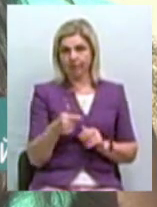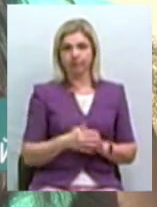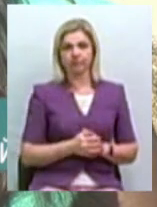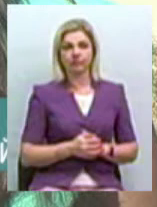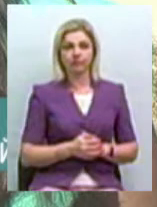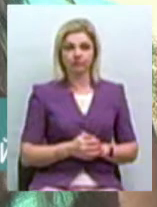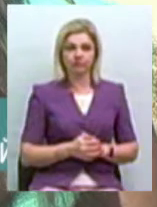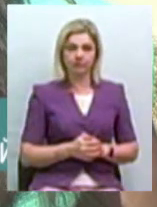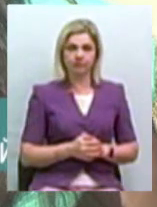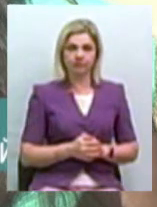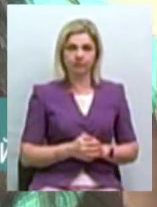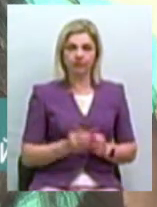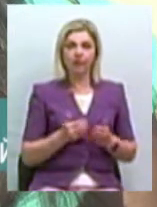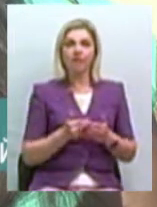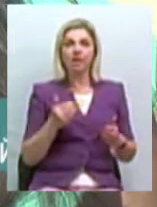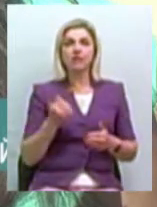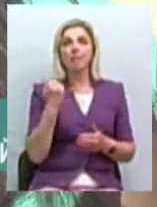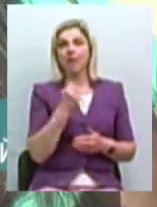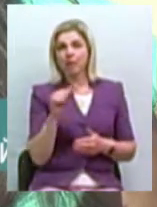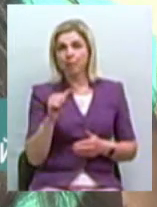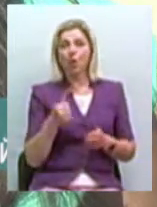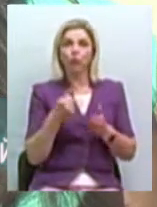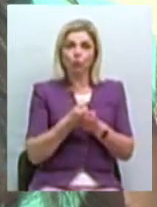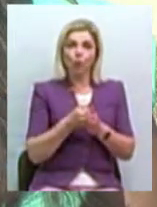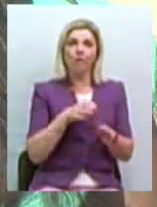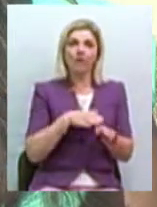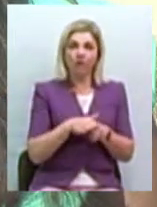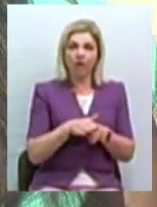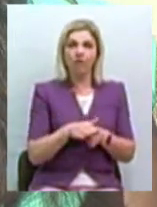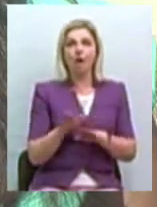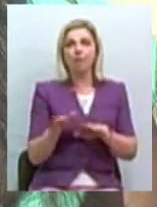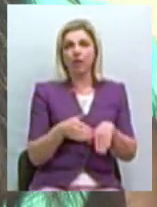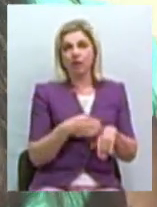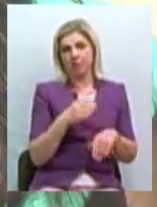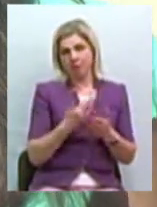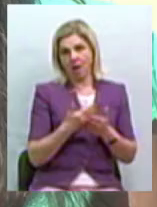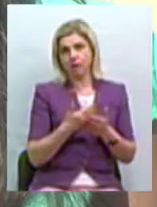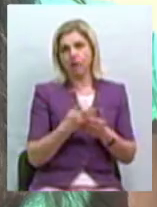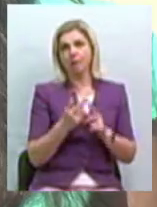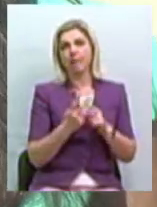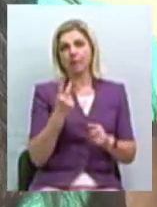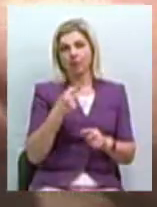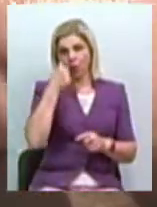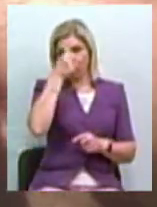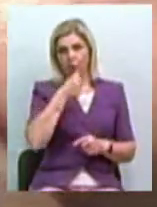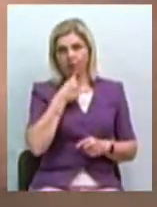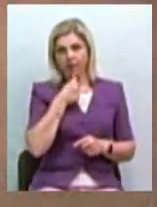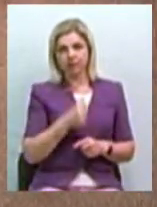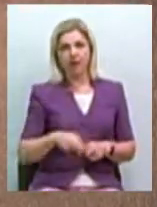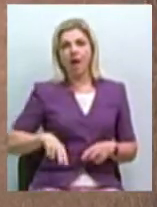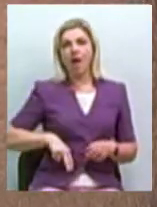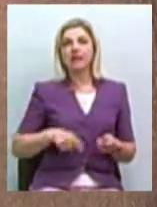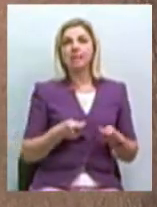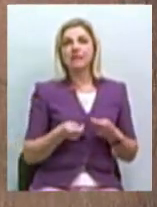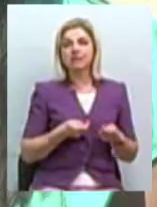Від перемоги його до реалізації цього проєкту минуло майже в 2,5 роки.